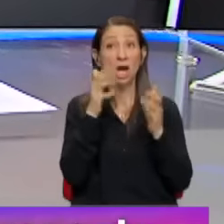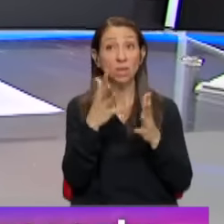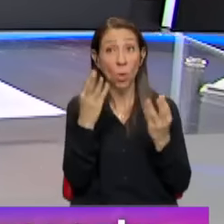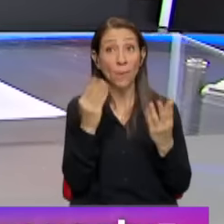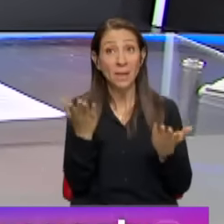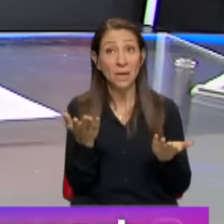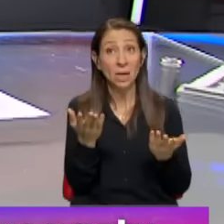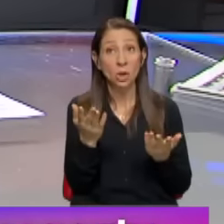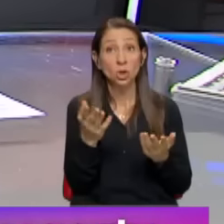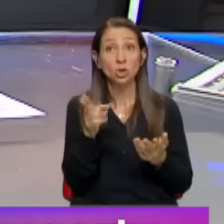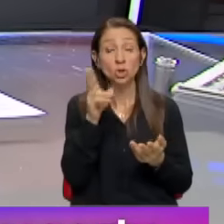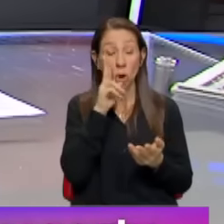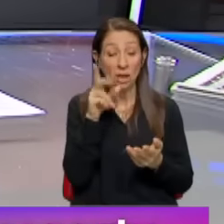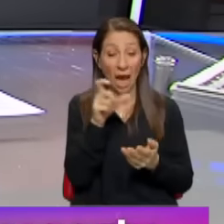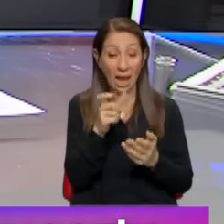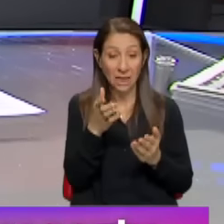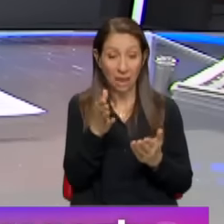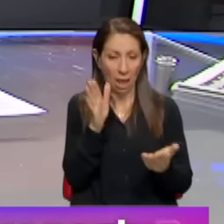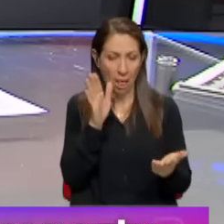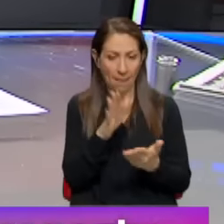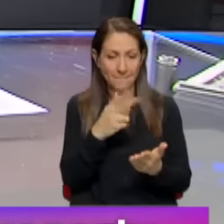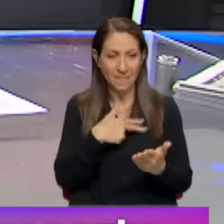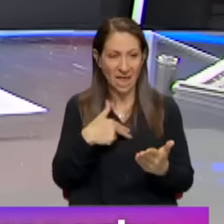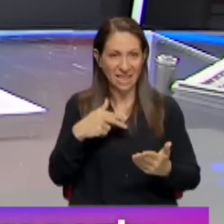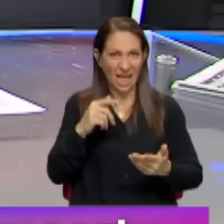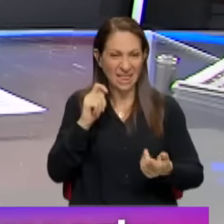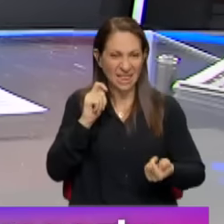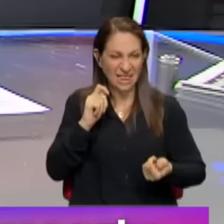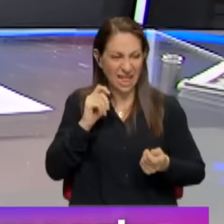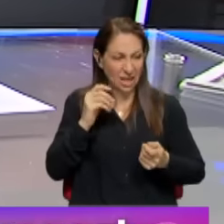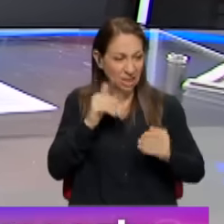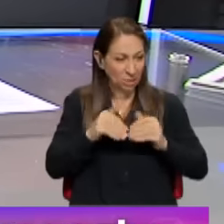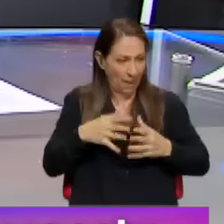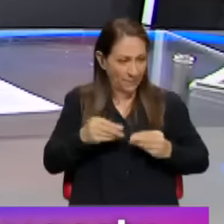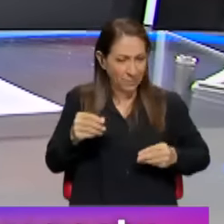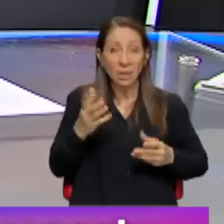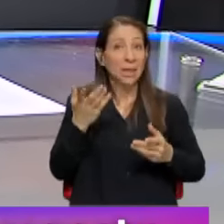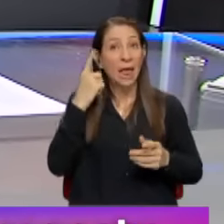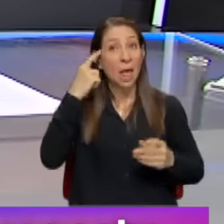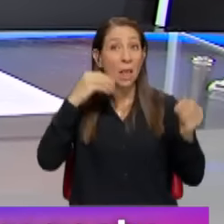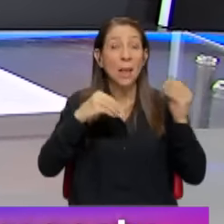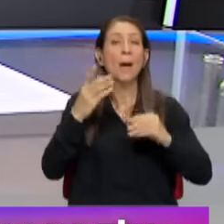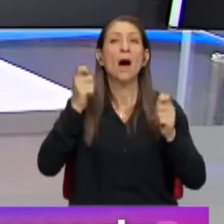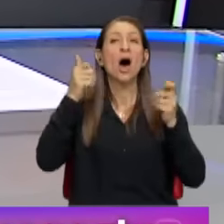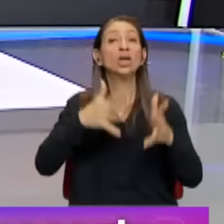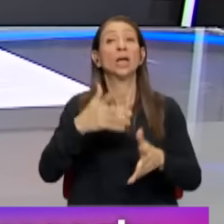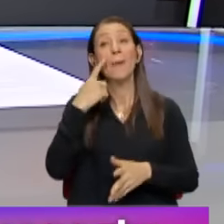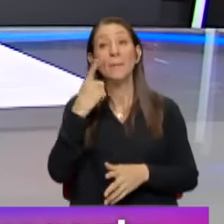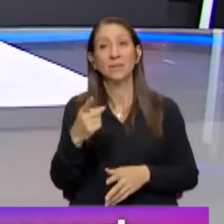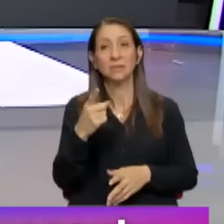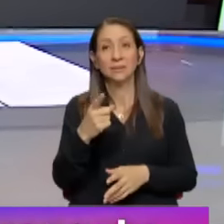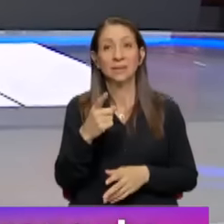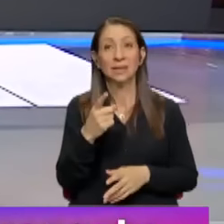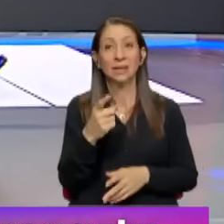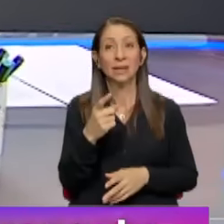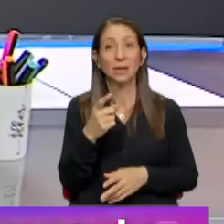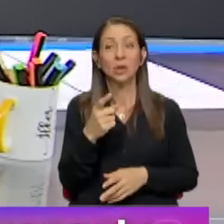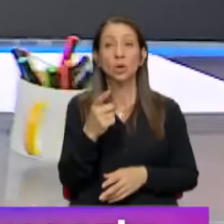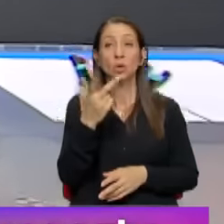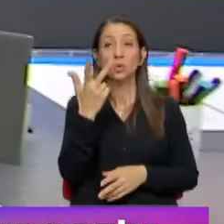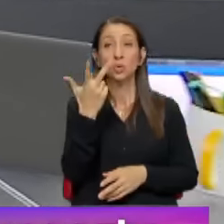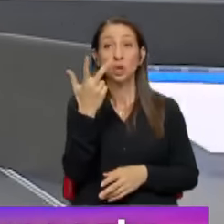olabilir mi? Son aylarda belediyeler el değiştirdi, değiştirecek. Son aylarda yapılan harcamalara bakın.